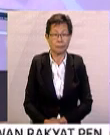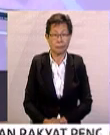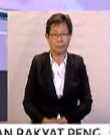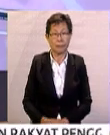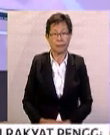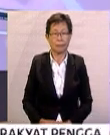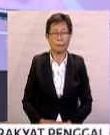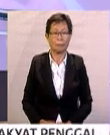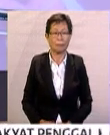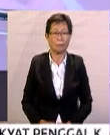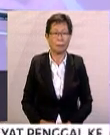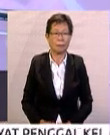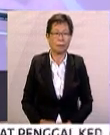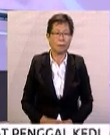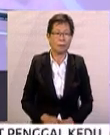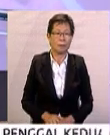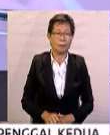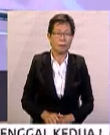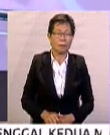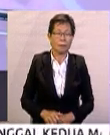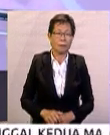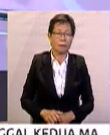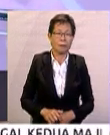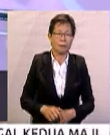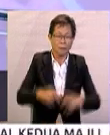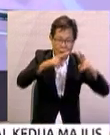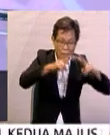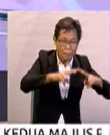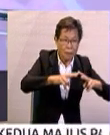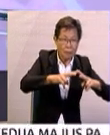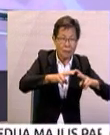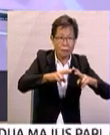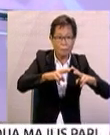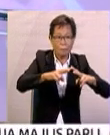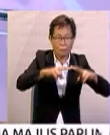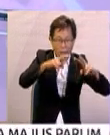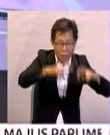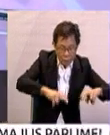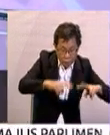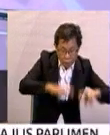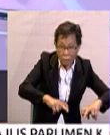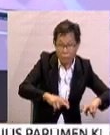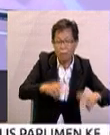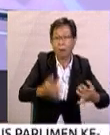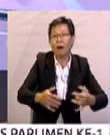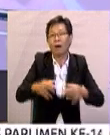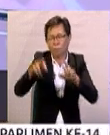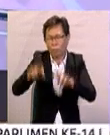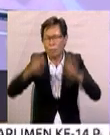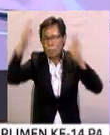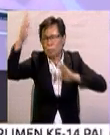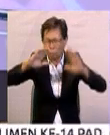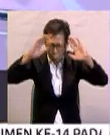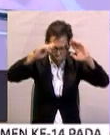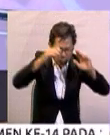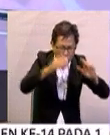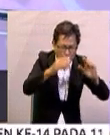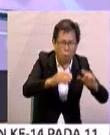Kerajaan sedar bahawa rakyat Malaysia mengambil berat tentang isu-isu kemanusiaan yang berlaku di seluruh